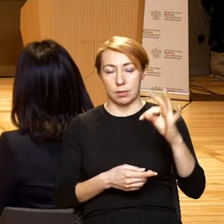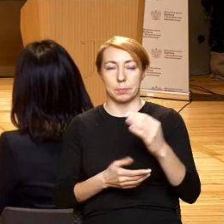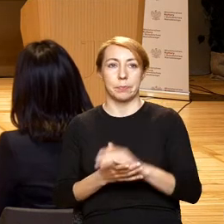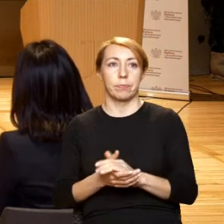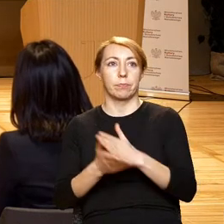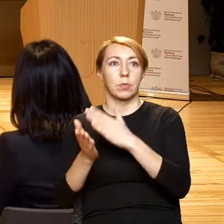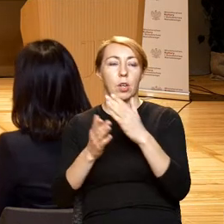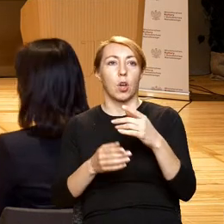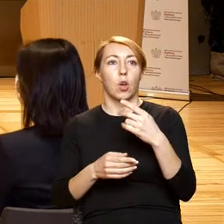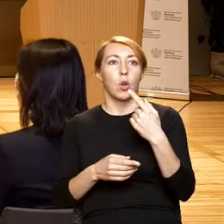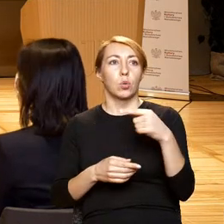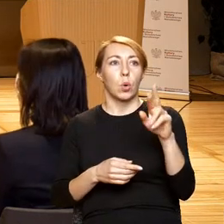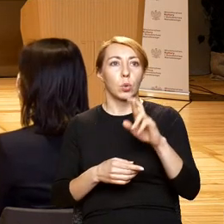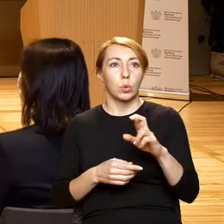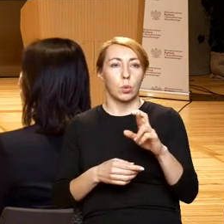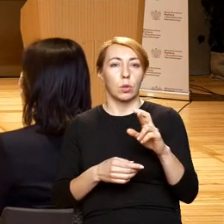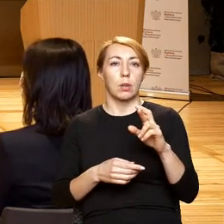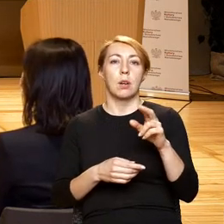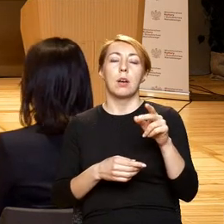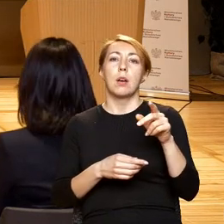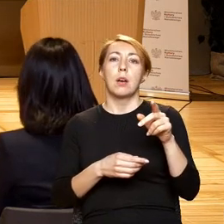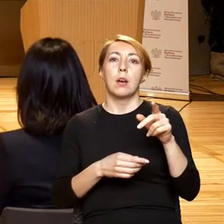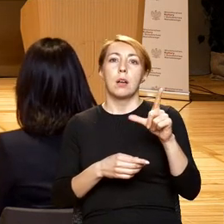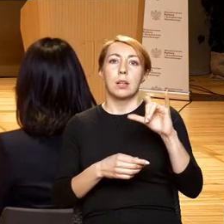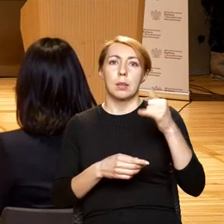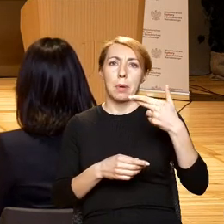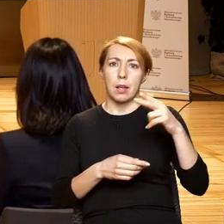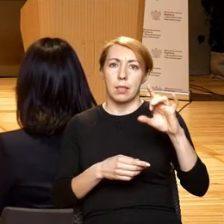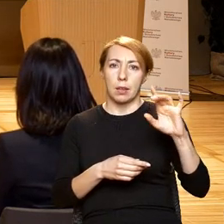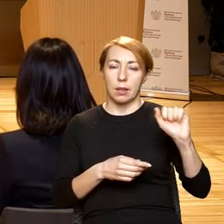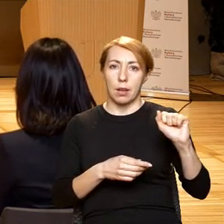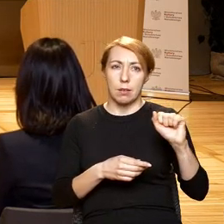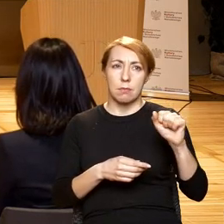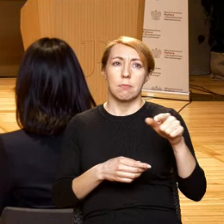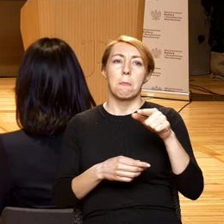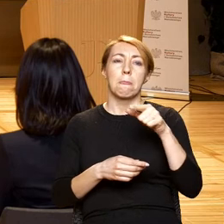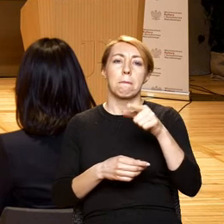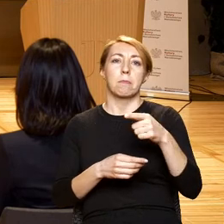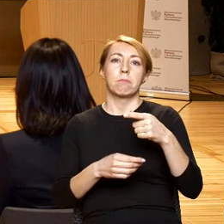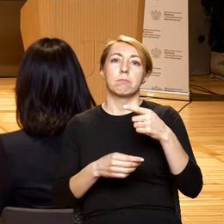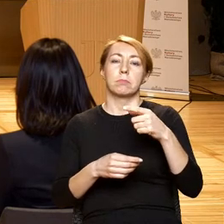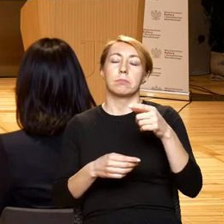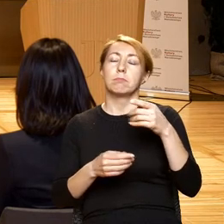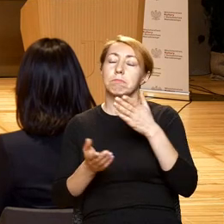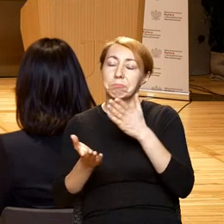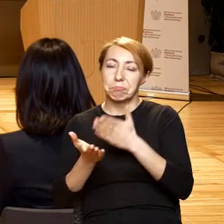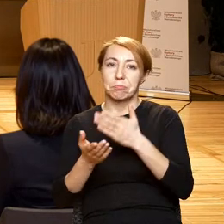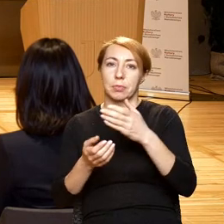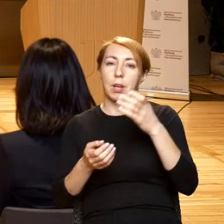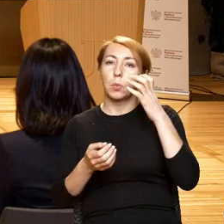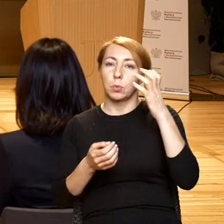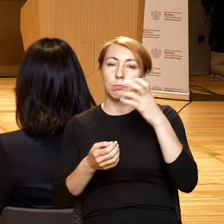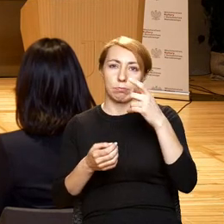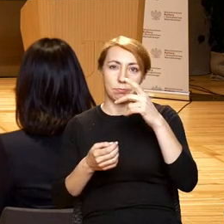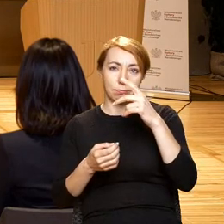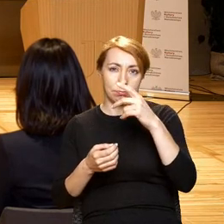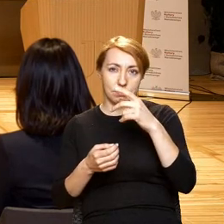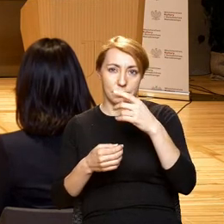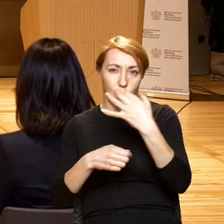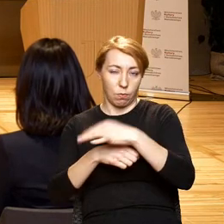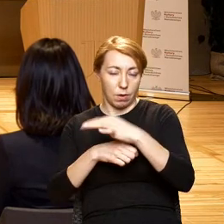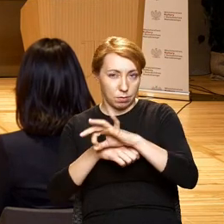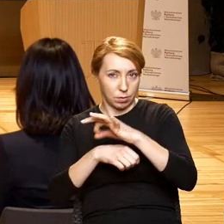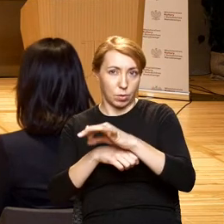Dr Rimantas Miknis, historyk, pracownik naukowo-badawczy Instytutu Historii Litwy w Wilnie. Główne zainteresowania badawcze